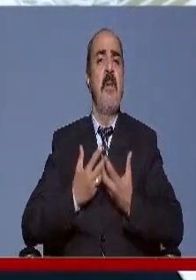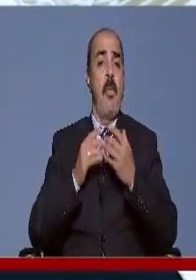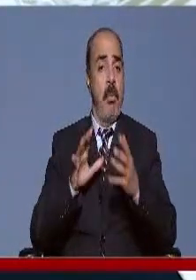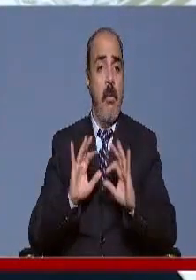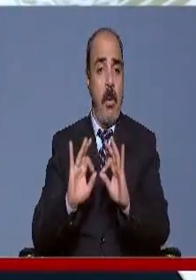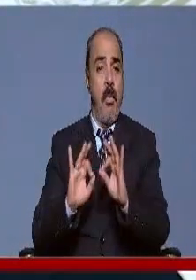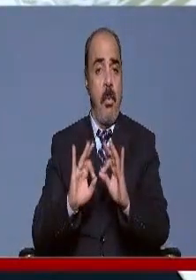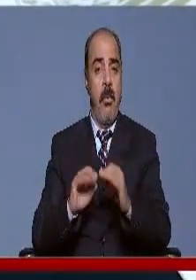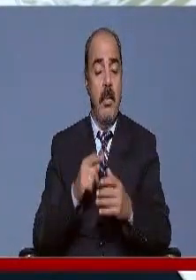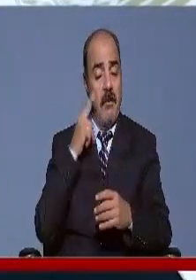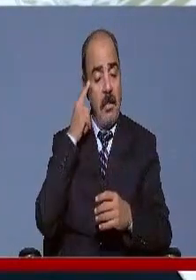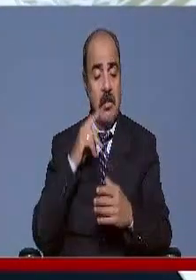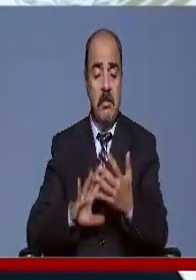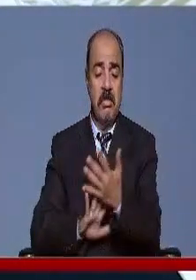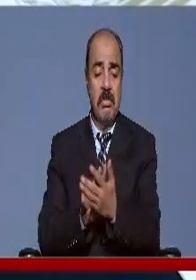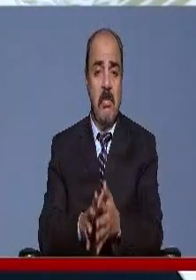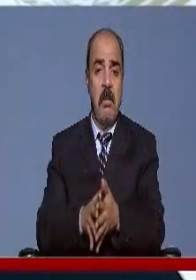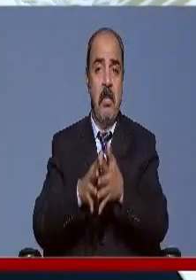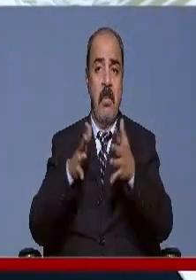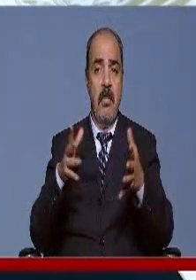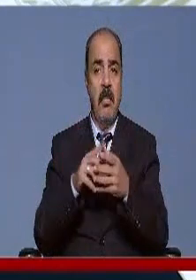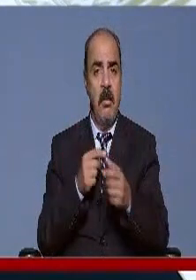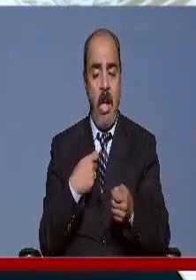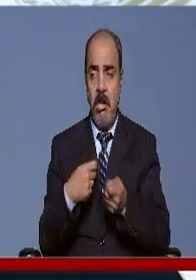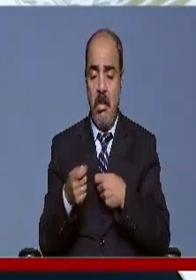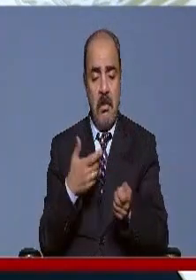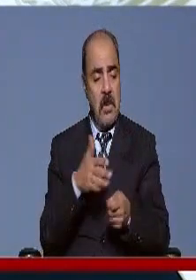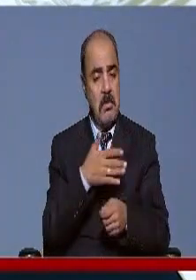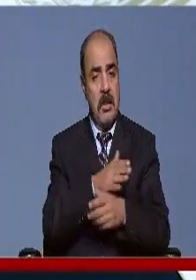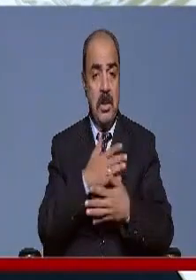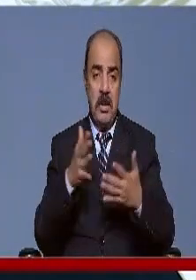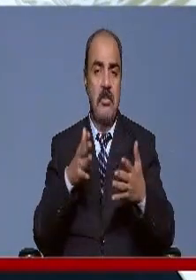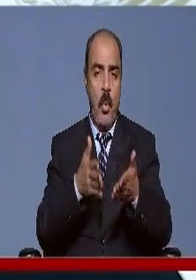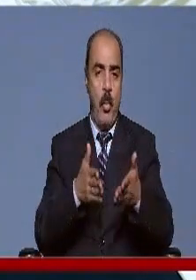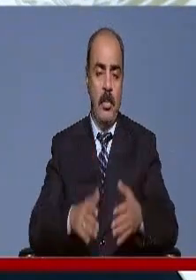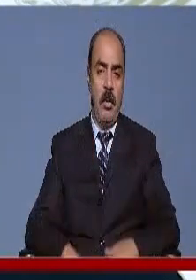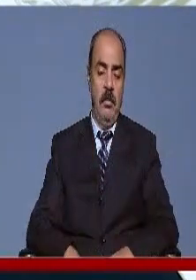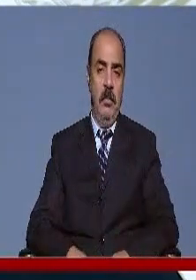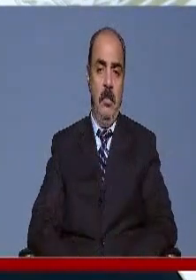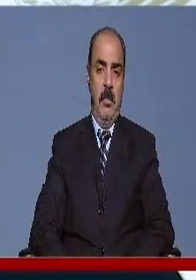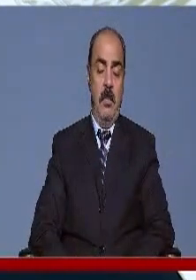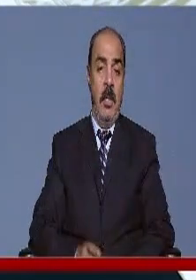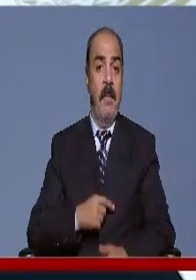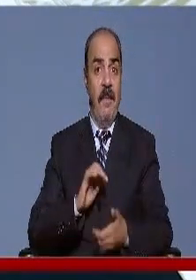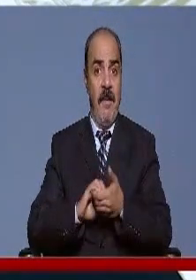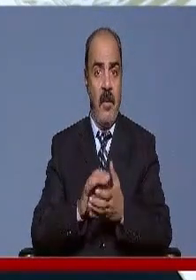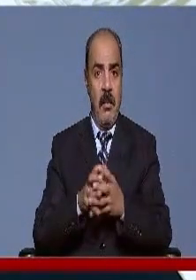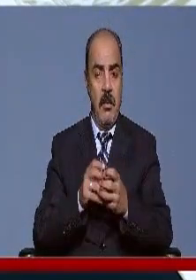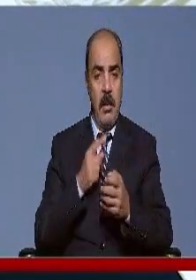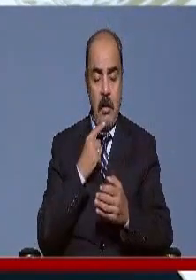أسباب أدت إلى الاقتتال اللي احنا بنشوفه بشكل أو بآخر. فاتفقنا على ان خروج